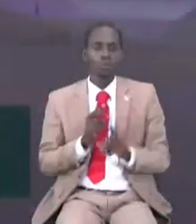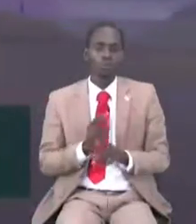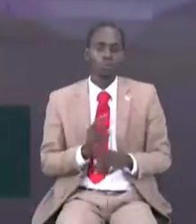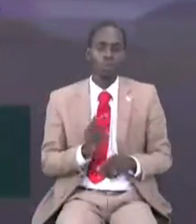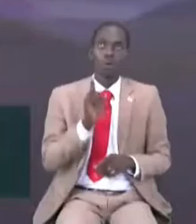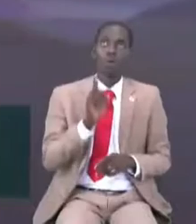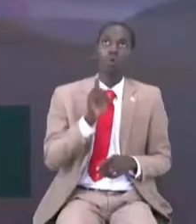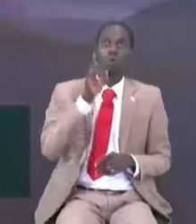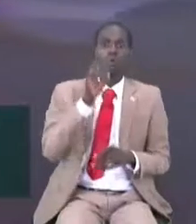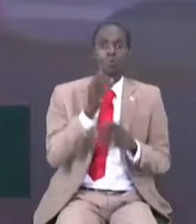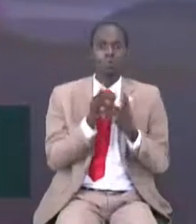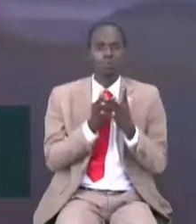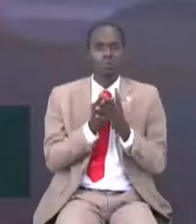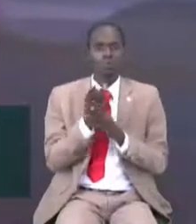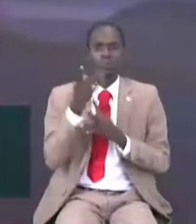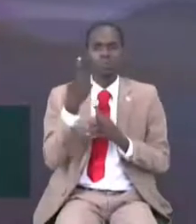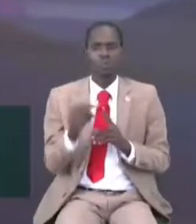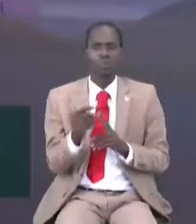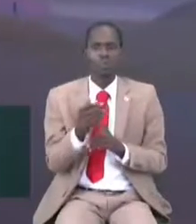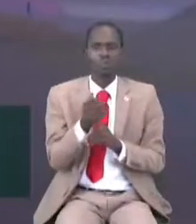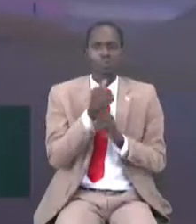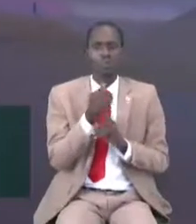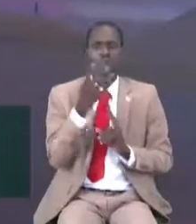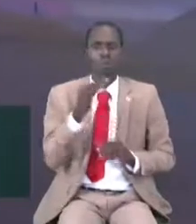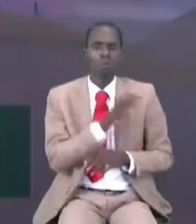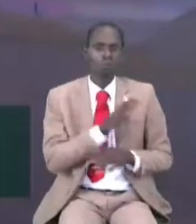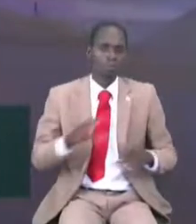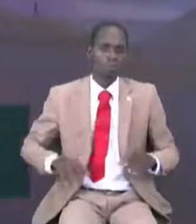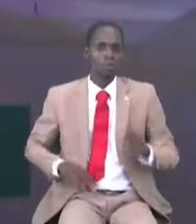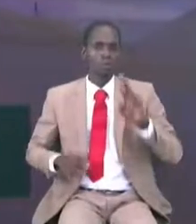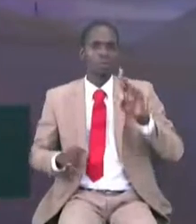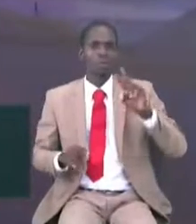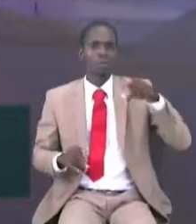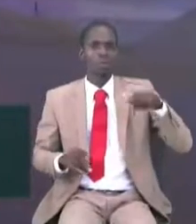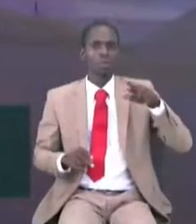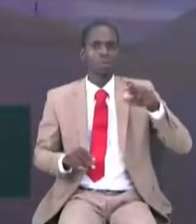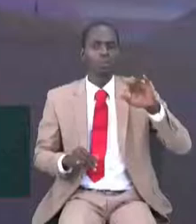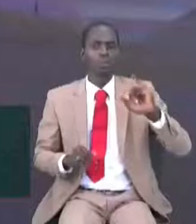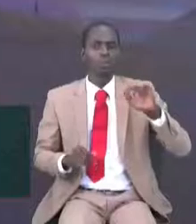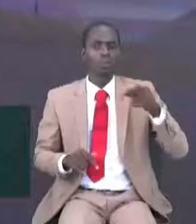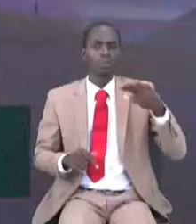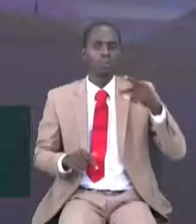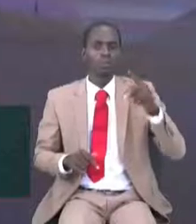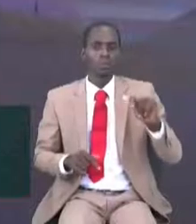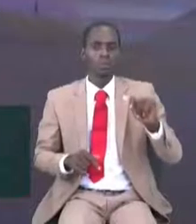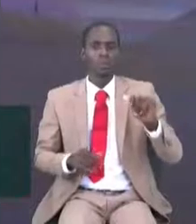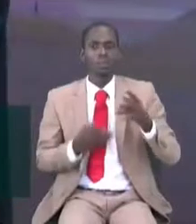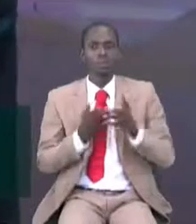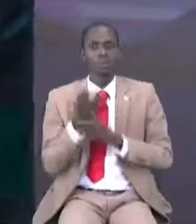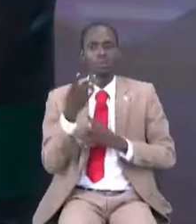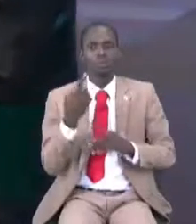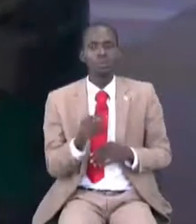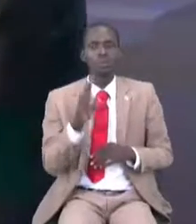intègre à travers le soutien de Christ. C'est lui qui sauve, c'est lui qui nous soutient. Que nous sommes intègres à travers